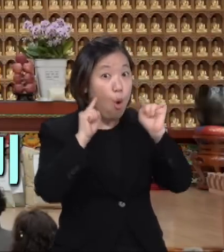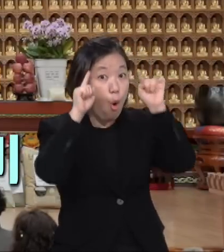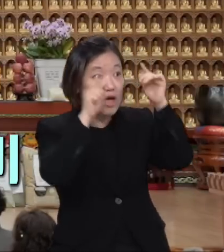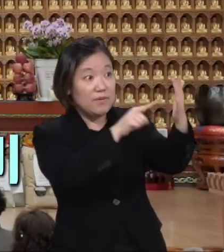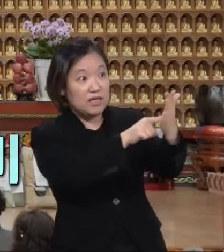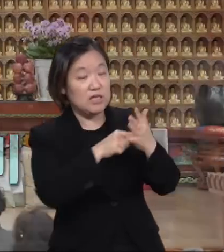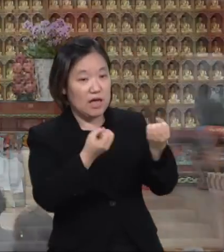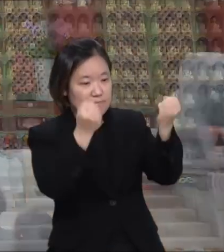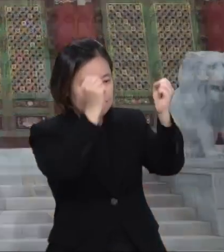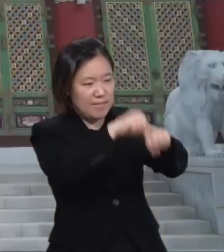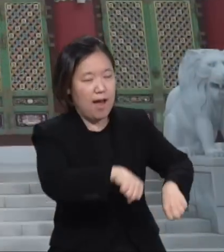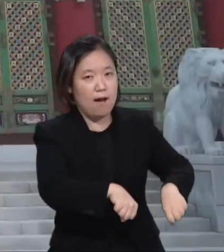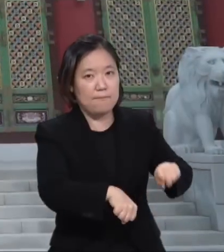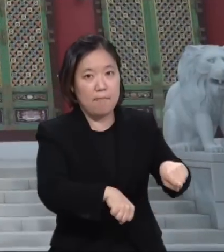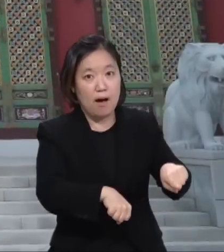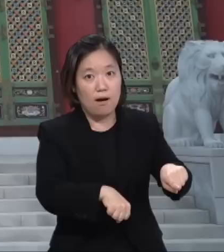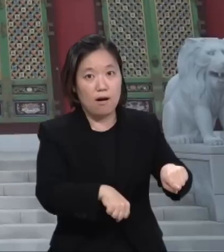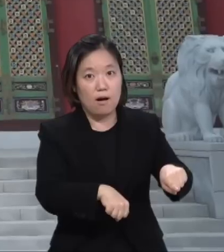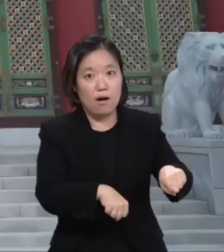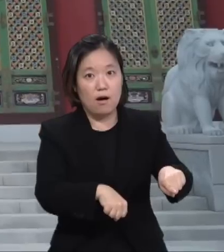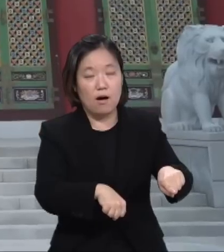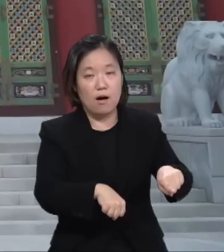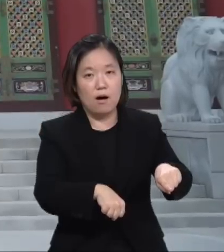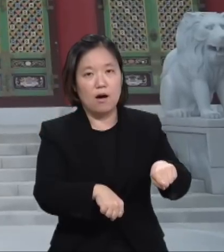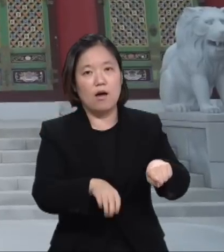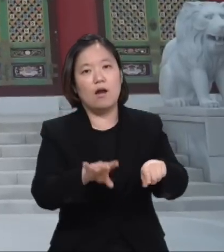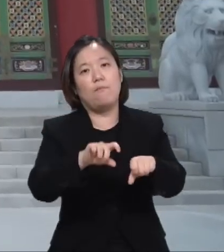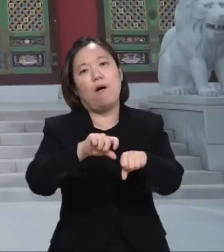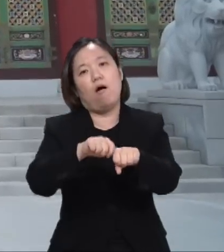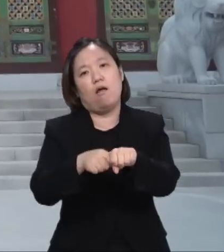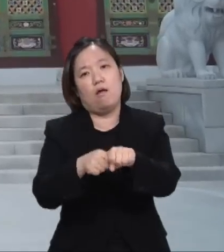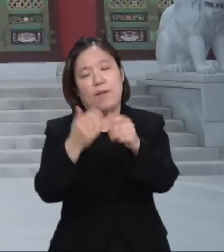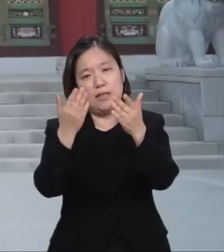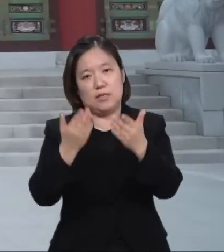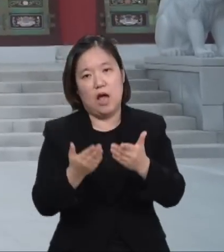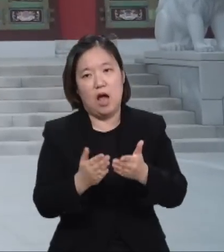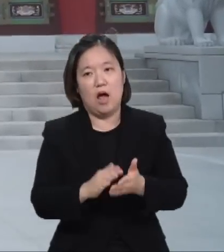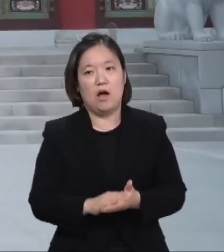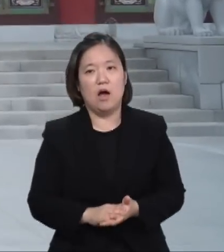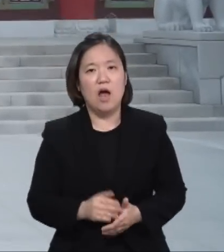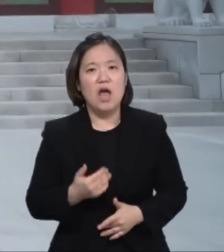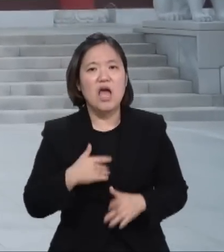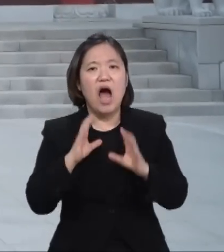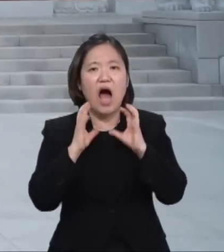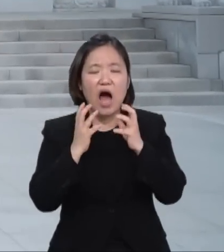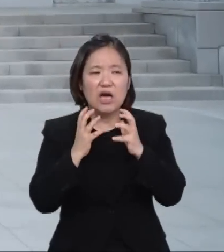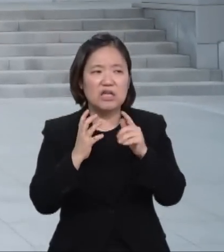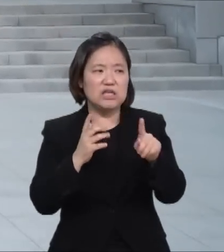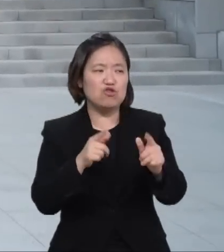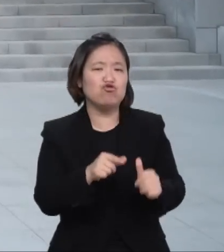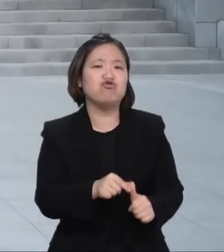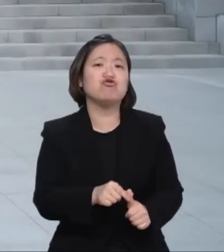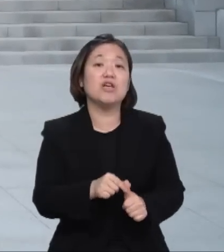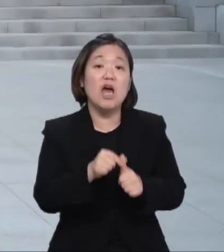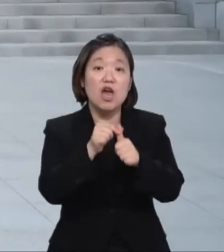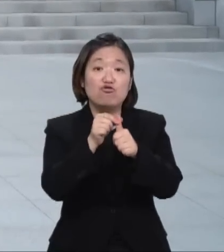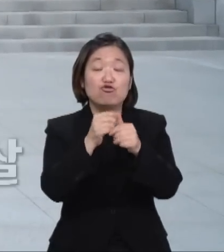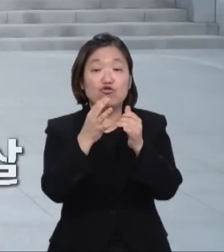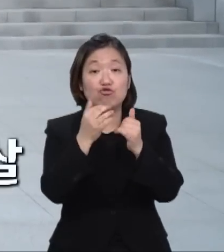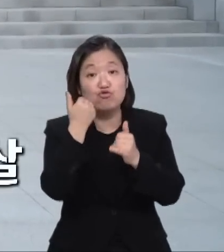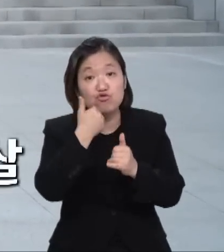도깨비가 나타나서 그 돌탑을 다 무너뜨린다 그 아기들을 구제해 주시는 분이